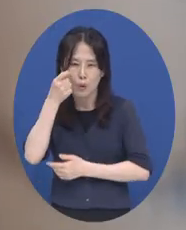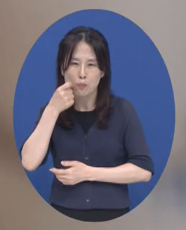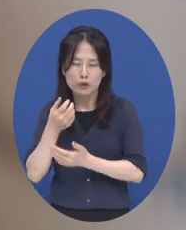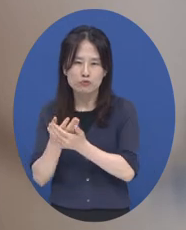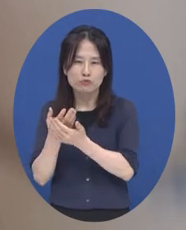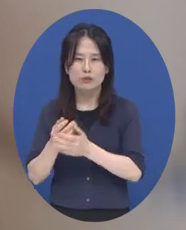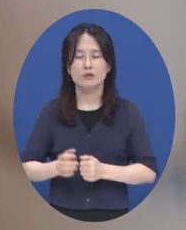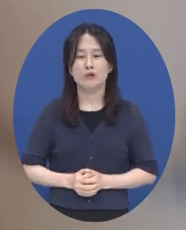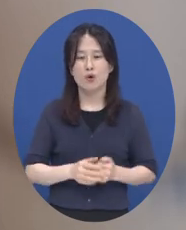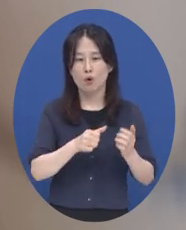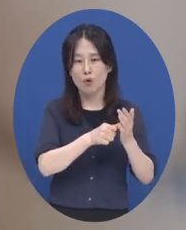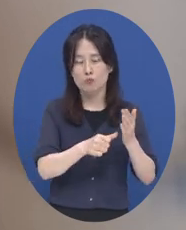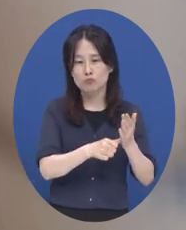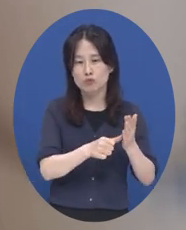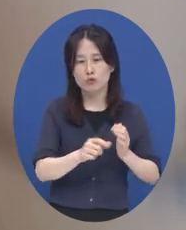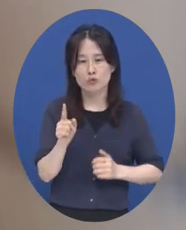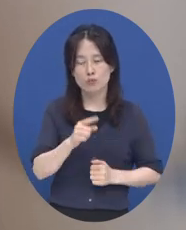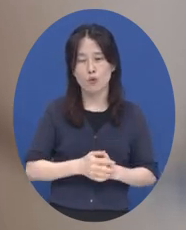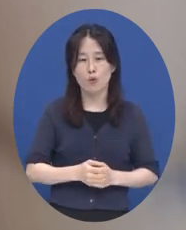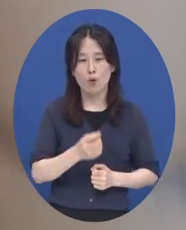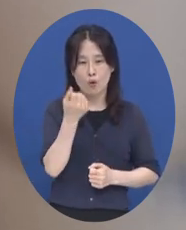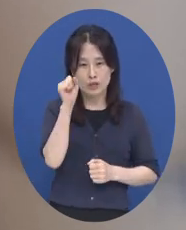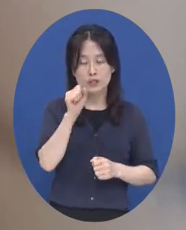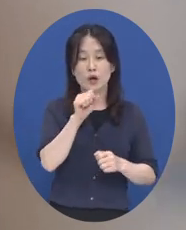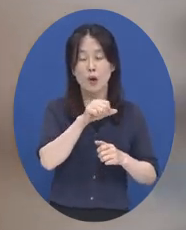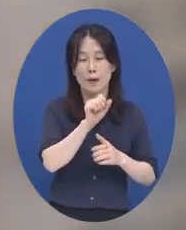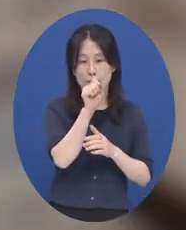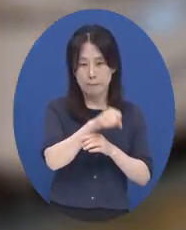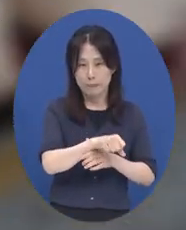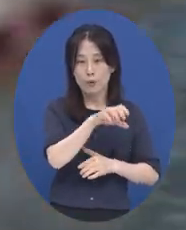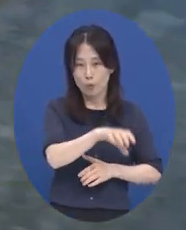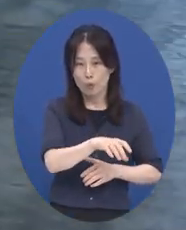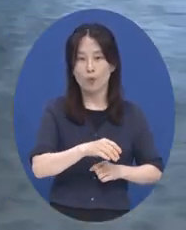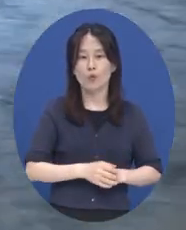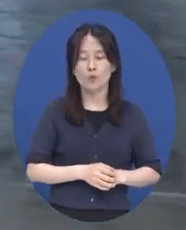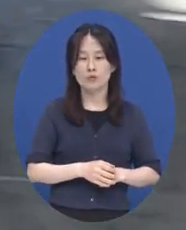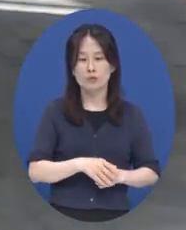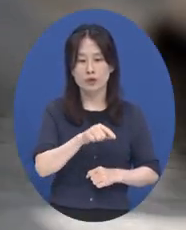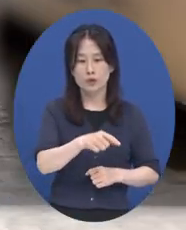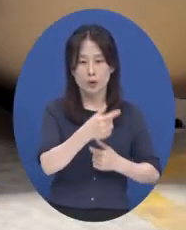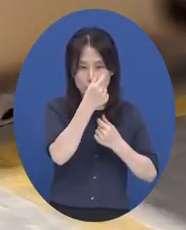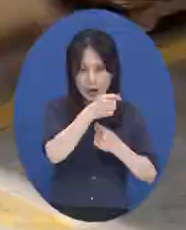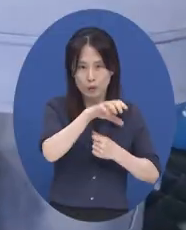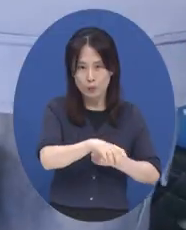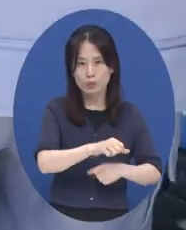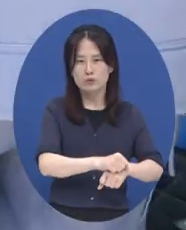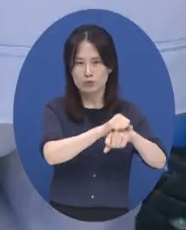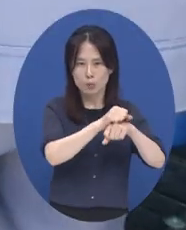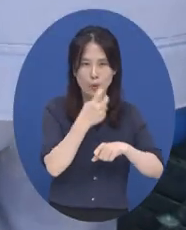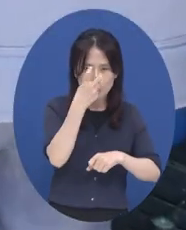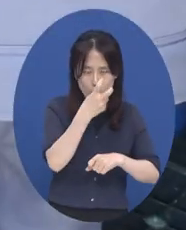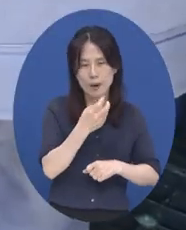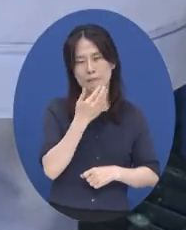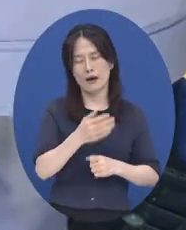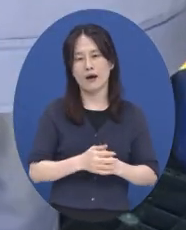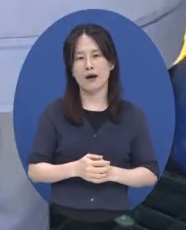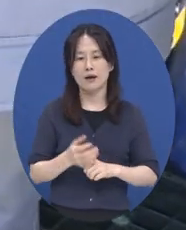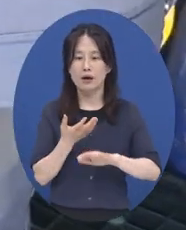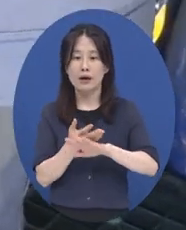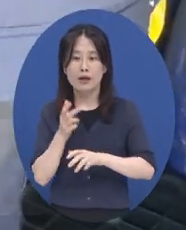유해 화학물질은 규정상 허가받은 곳, 면적도 그에 맞게 보관을 해야 합니다. 또 다른